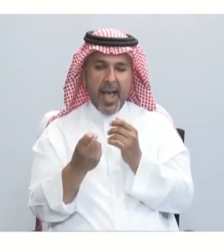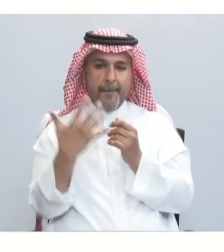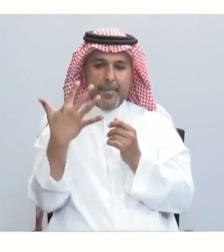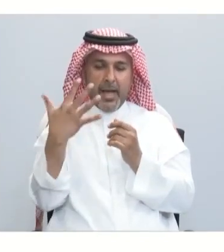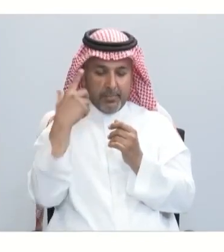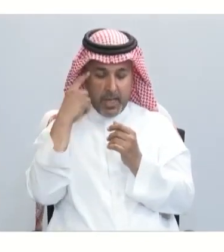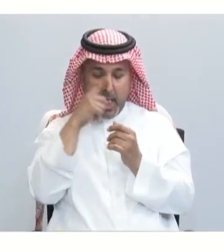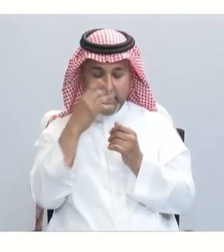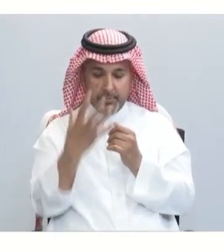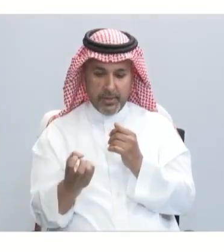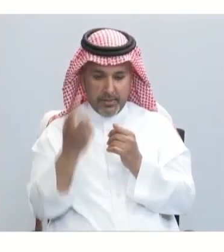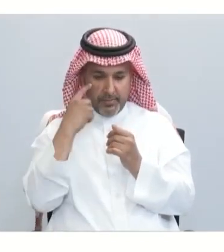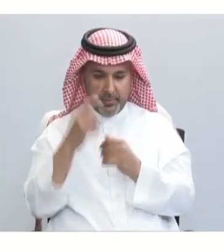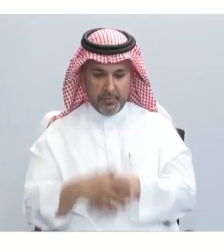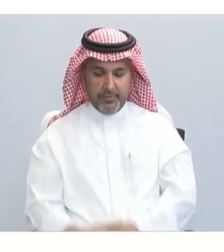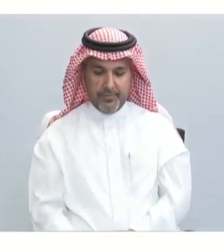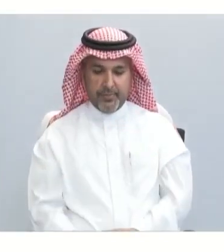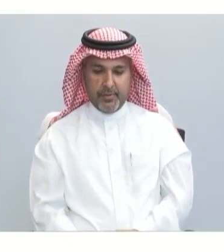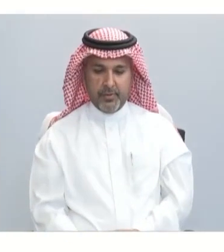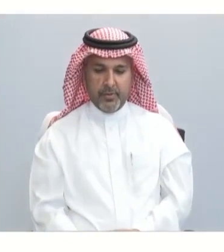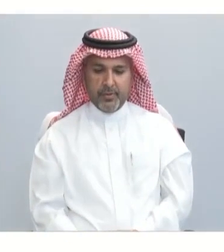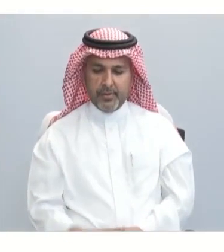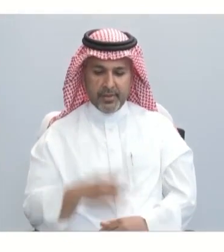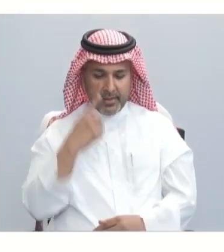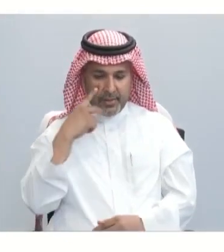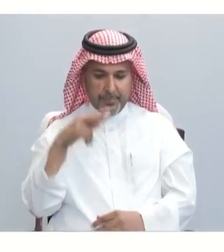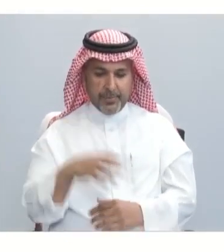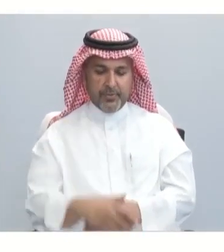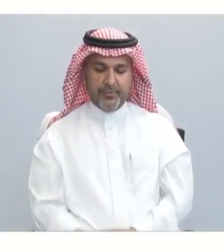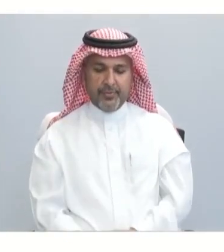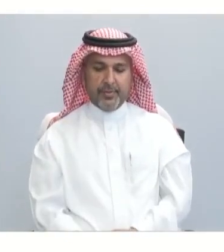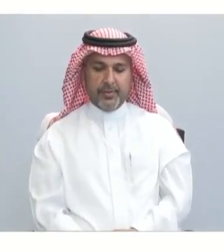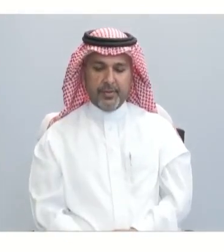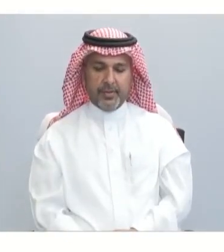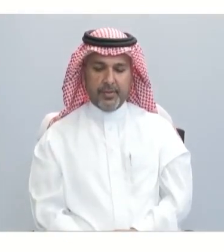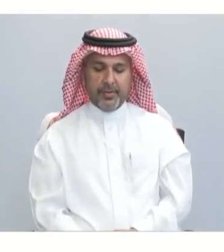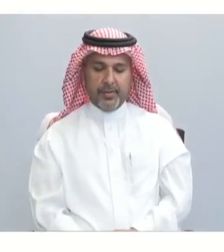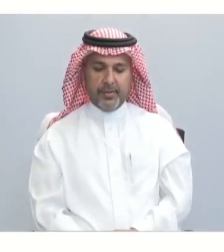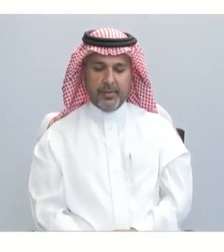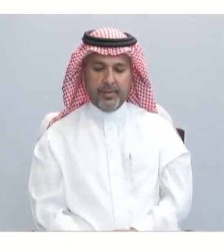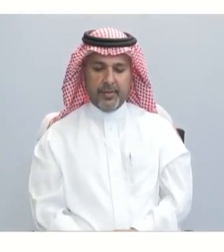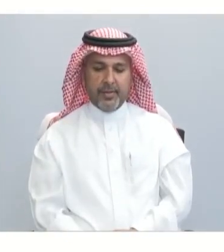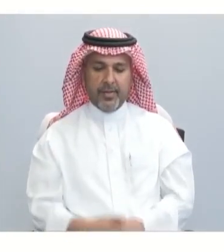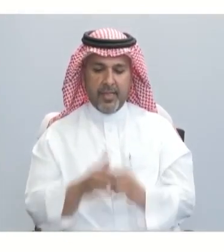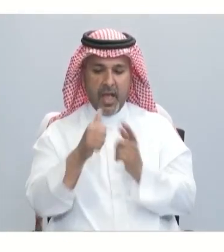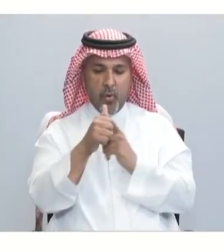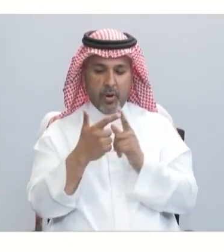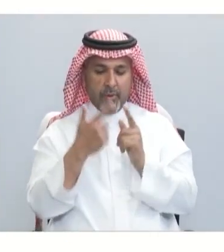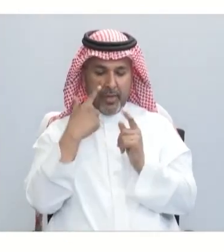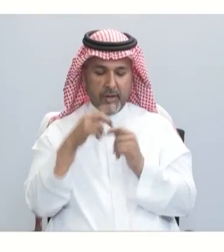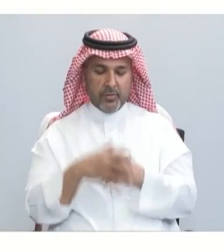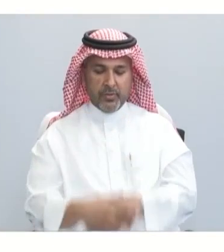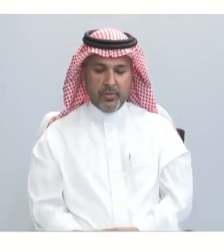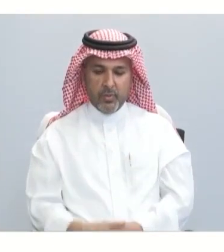منه خمسه هذه هي تساوي قيمه المنتج مطروحه منه خمسه هذه الداله الاولى وهذه الداله الثانيه طيب هو